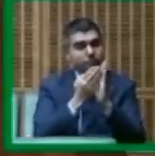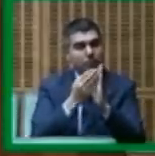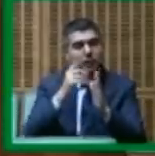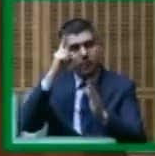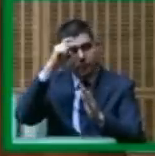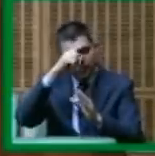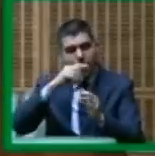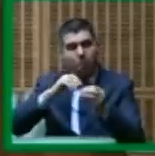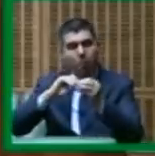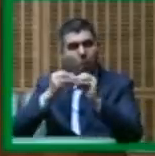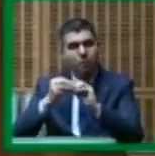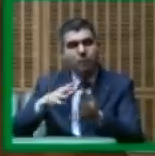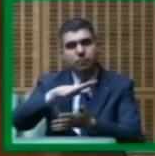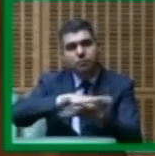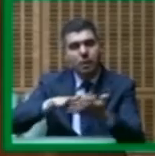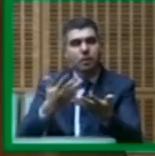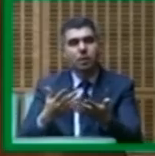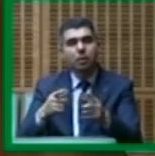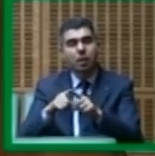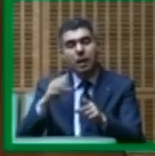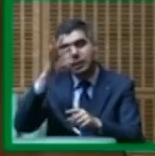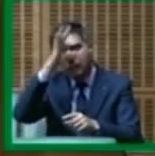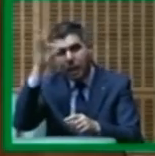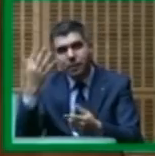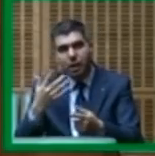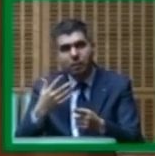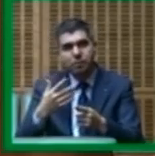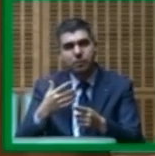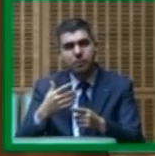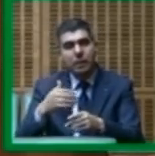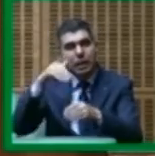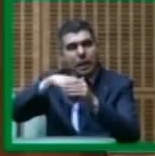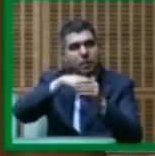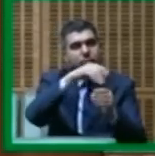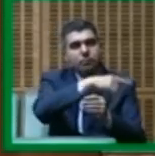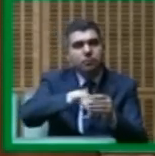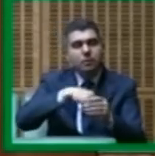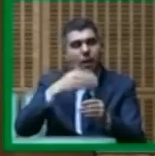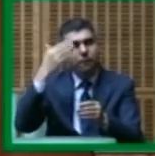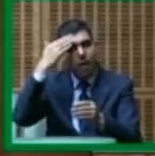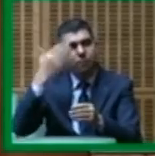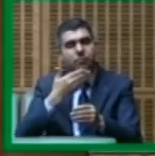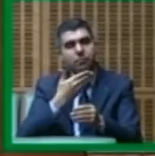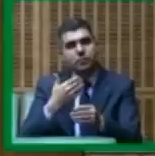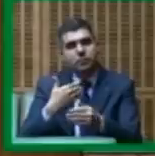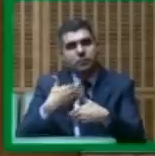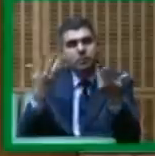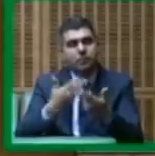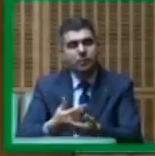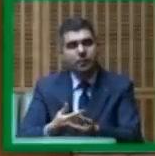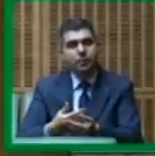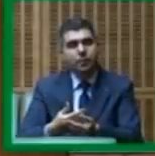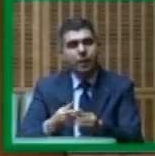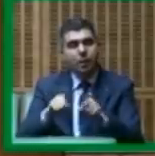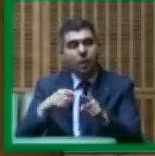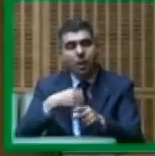العرقله العرقله العرقله. والسياسيين يا ريت يفهموا هذه الحقيقه والواقع. النهار اللي